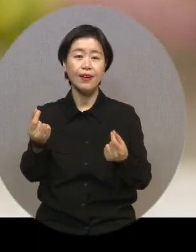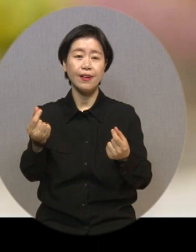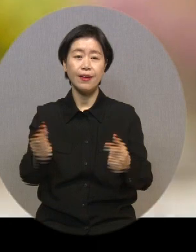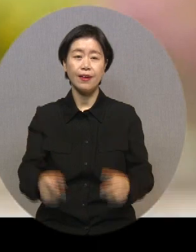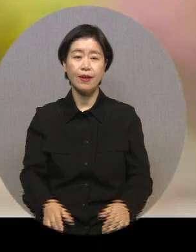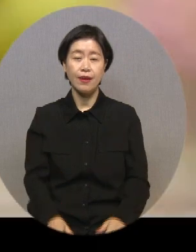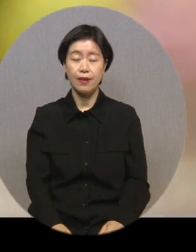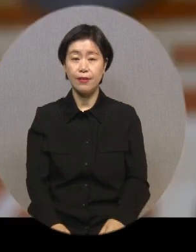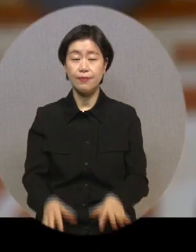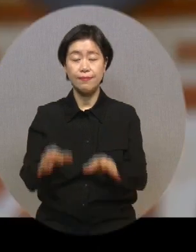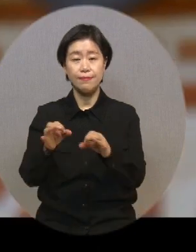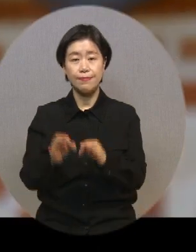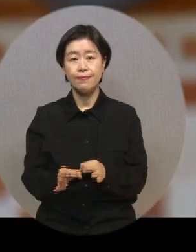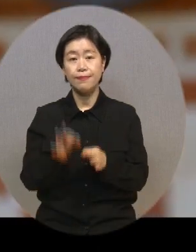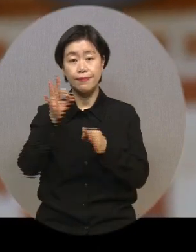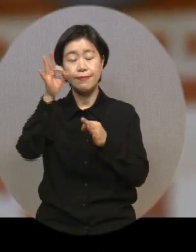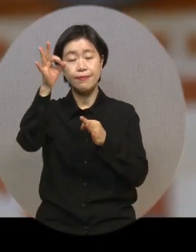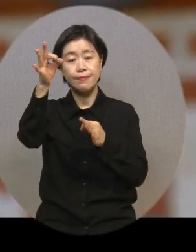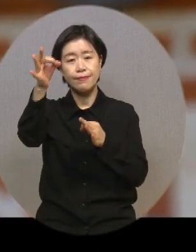은인입니다.